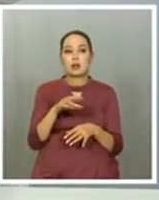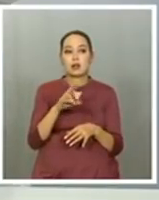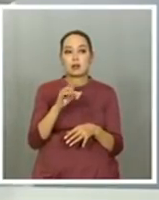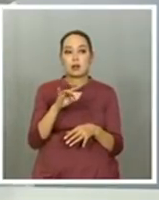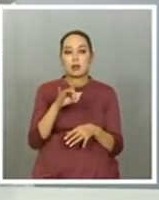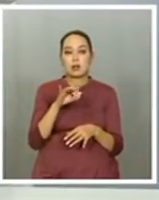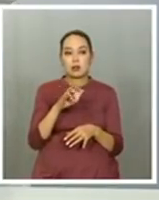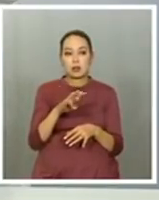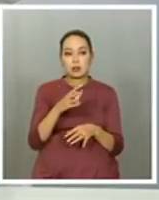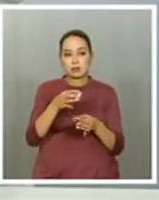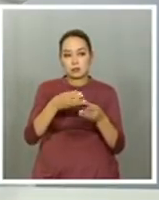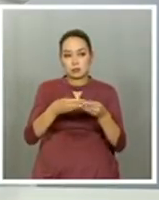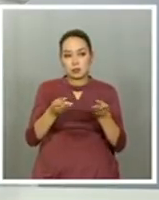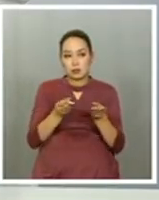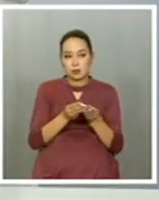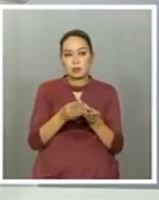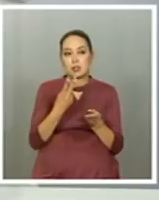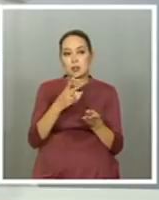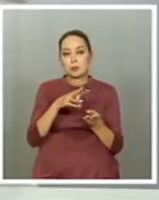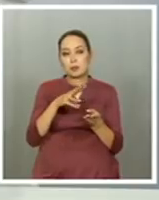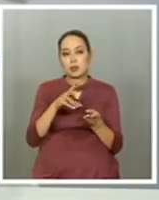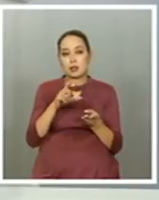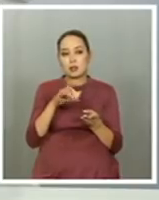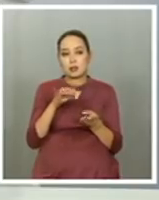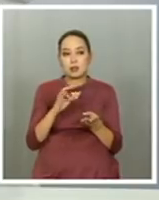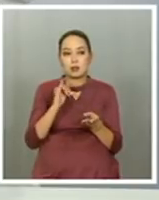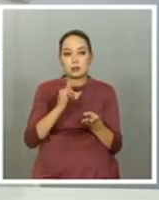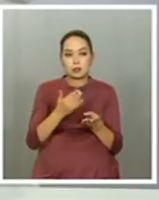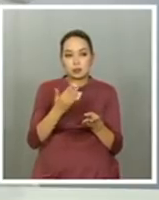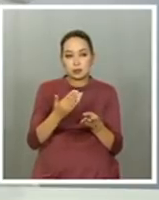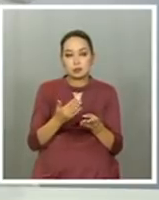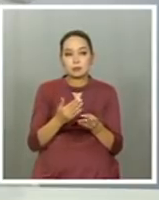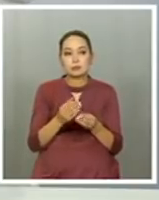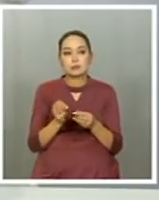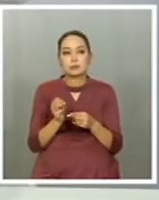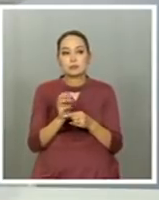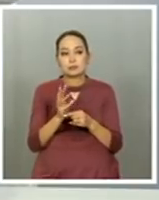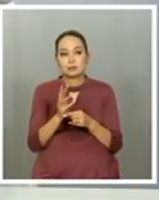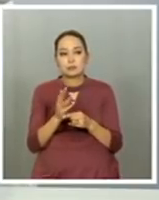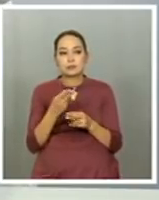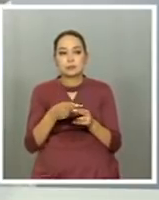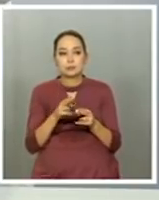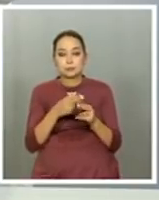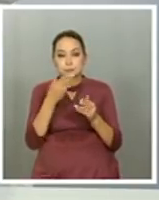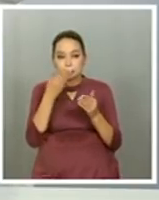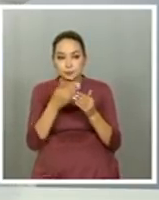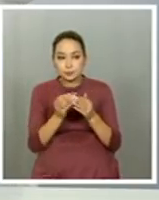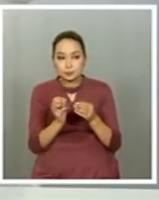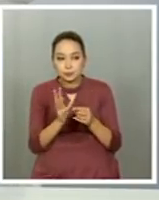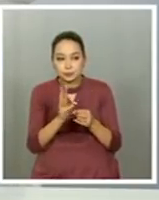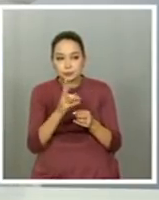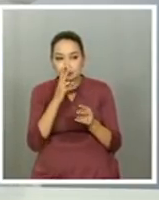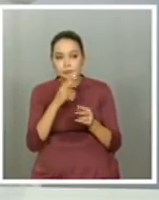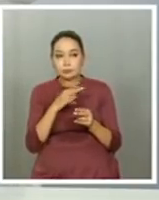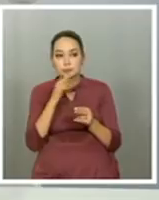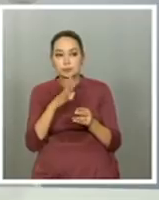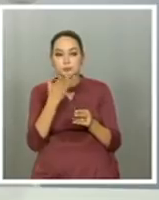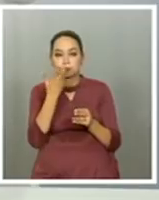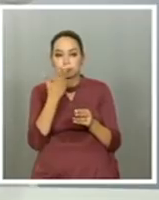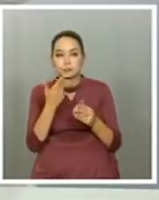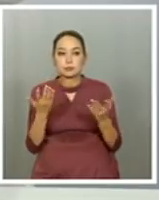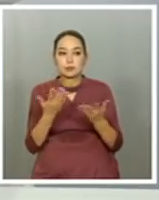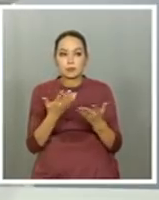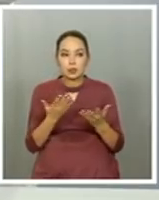табақшаға спиртті құйып, оның жануын және жалын түсін бақылаймыз. Үшінші тәжірибеде көп атымды